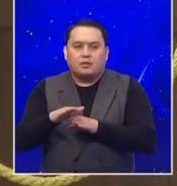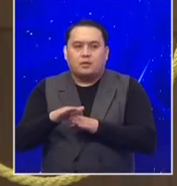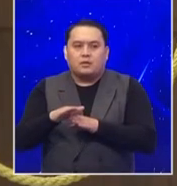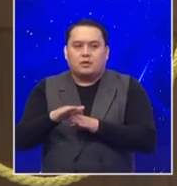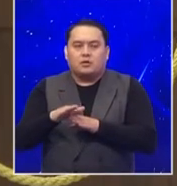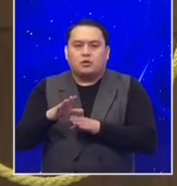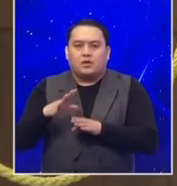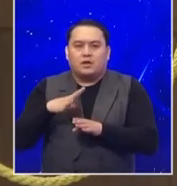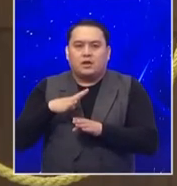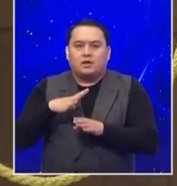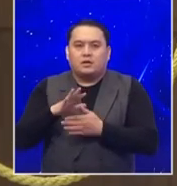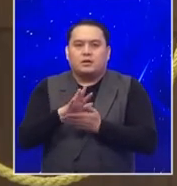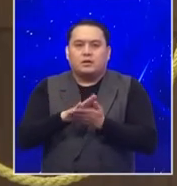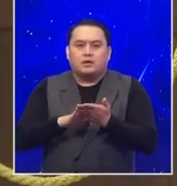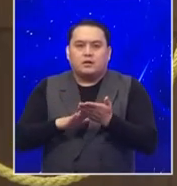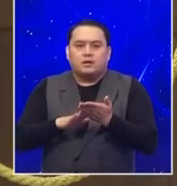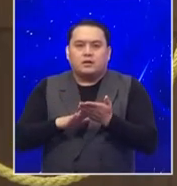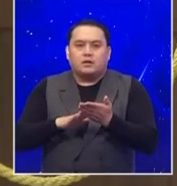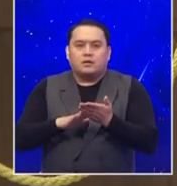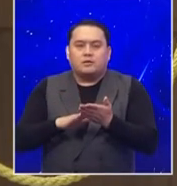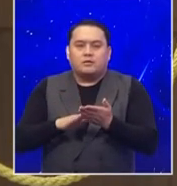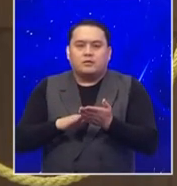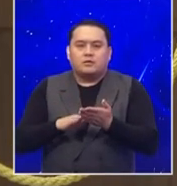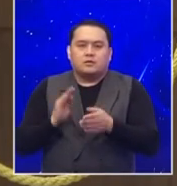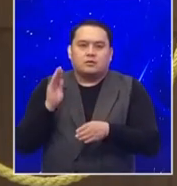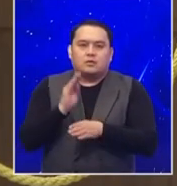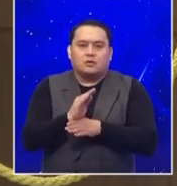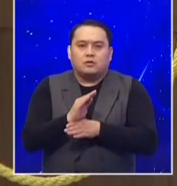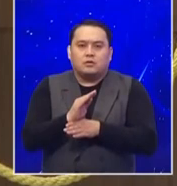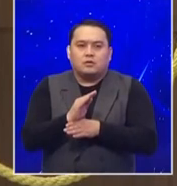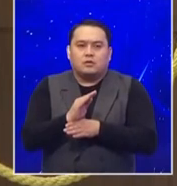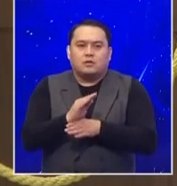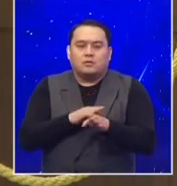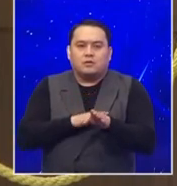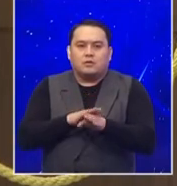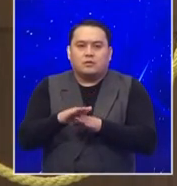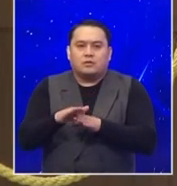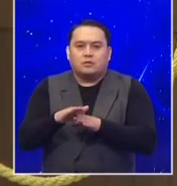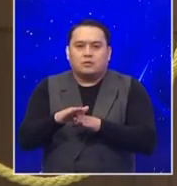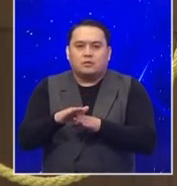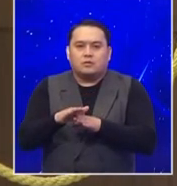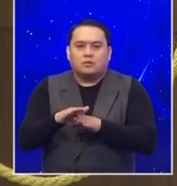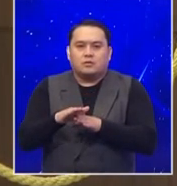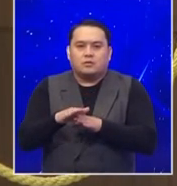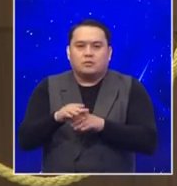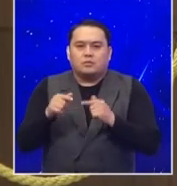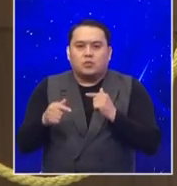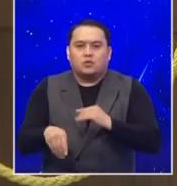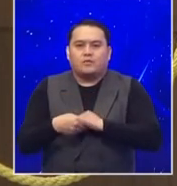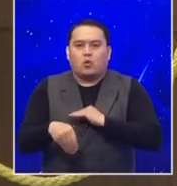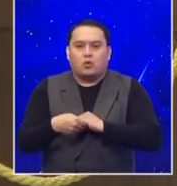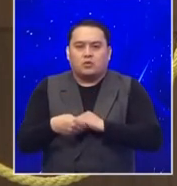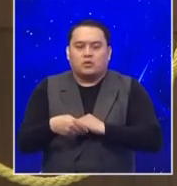индикаторов 2020 года и выработка дополнительных индикаторов во исполнении антикоррупционной стратегии